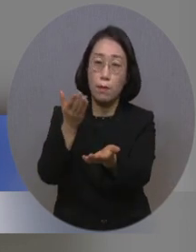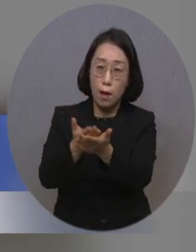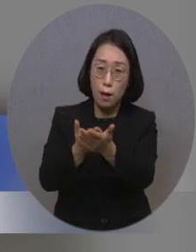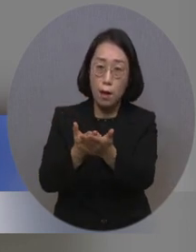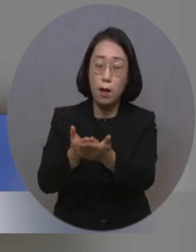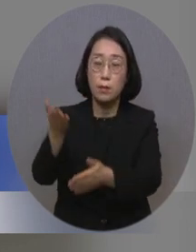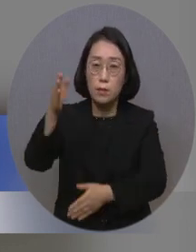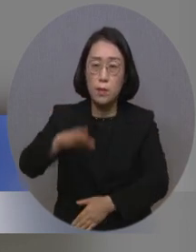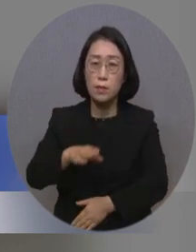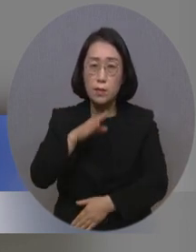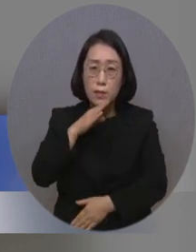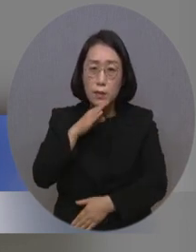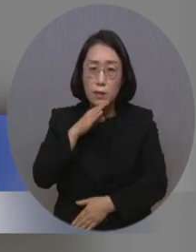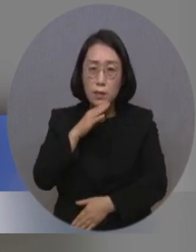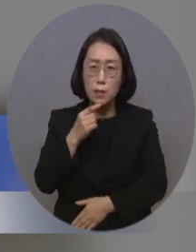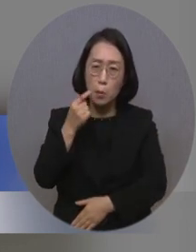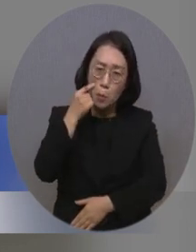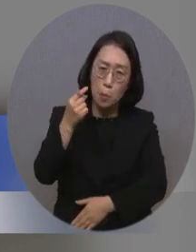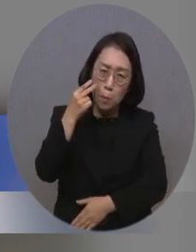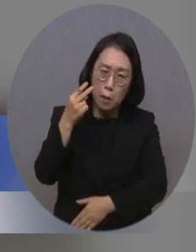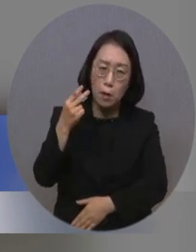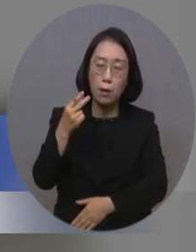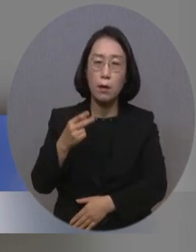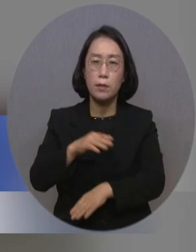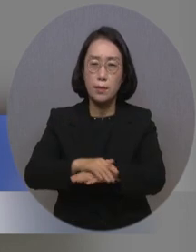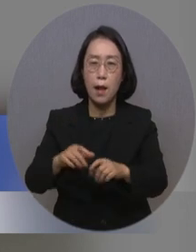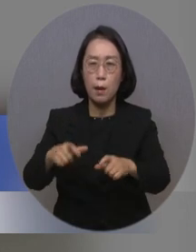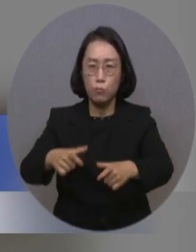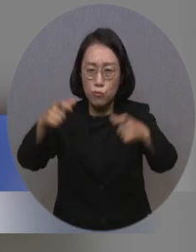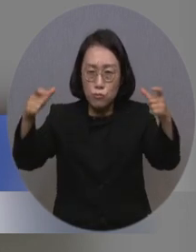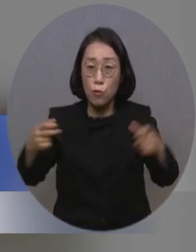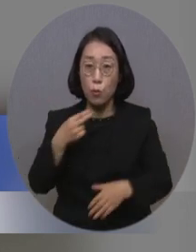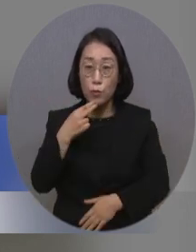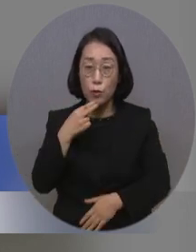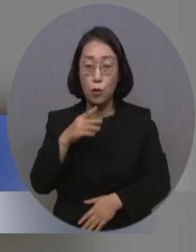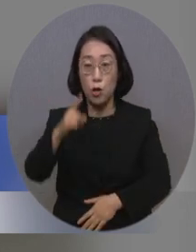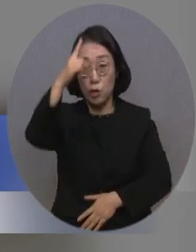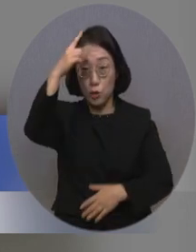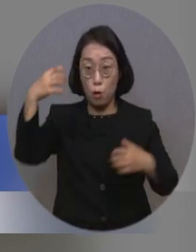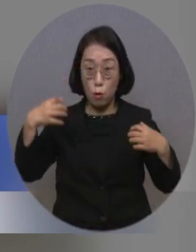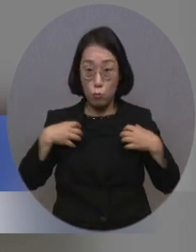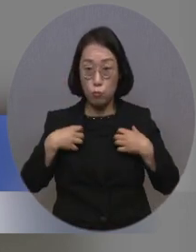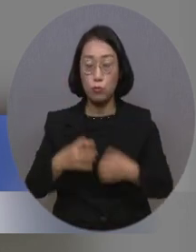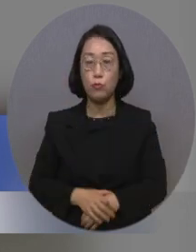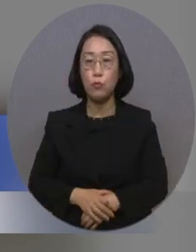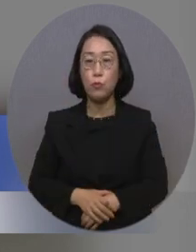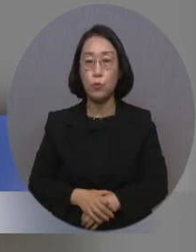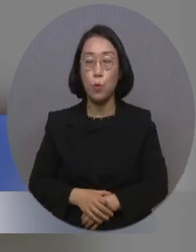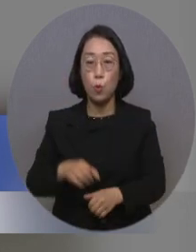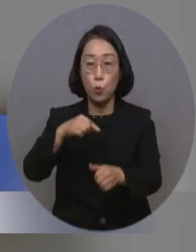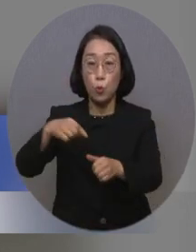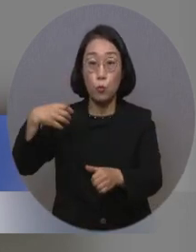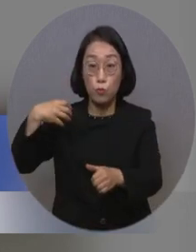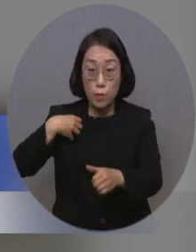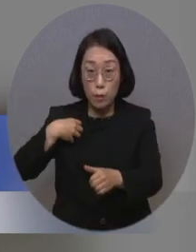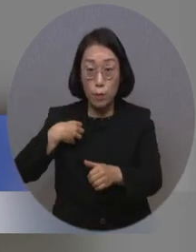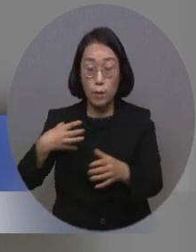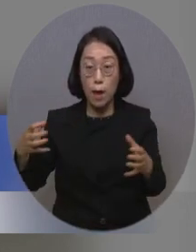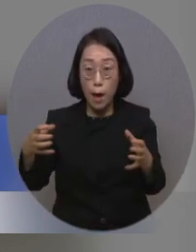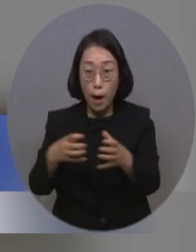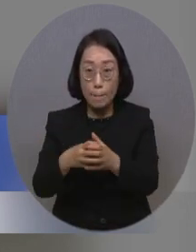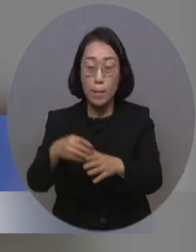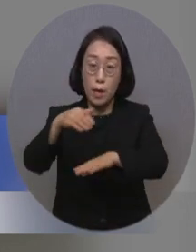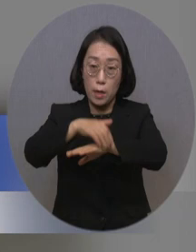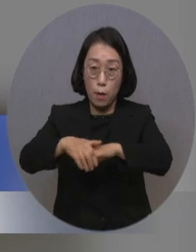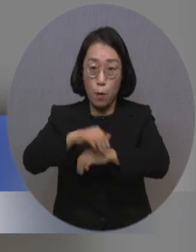요구했지만 실행의 정도는 미비했죠. 윤석열 정부와 이주호 교육부 장관 체제하에서 발표된 근본 특수교육